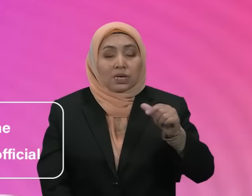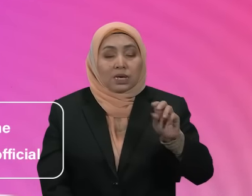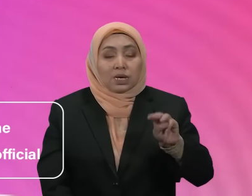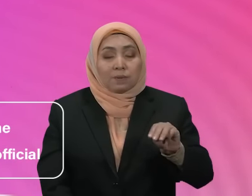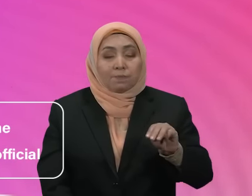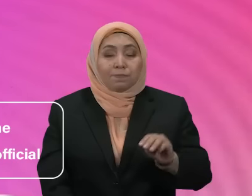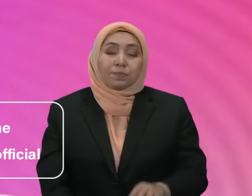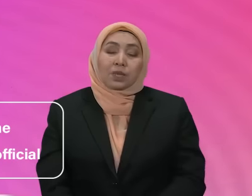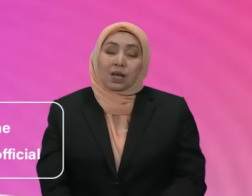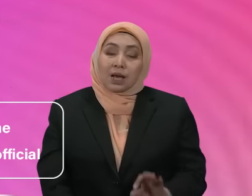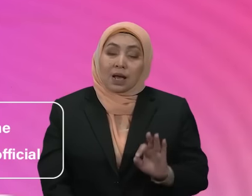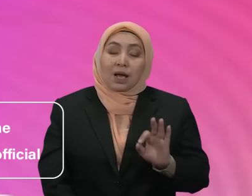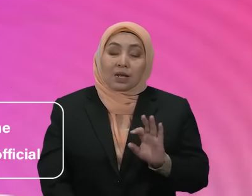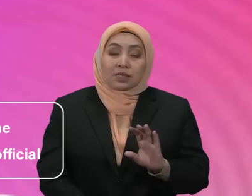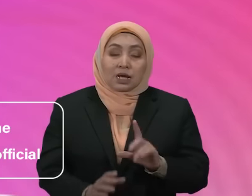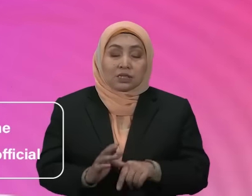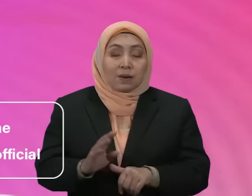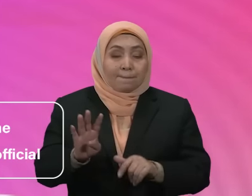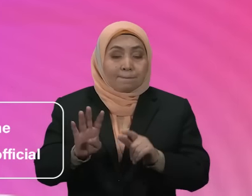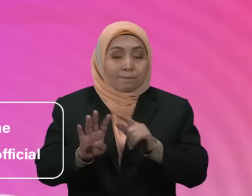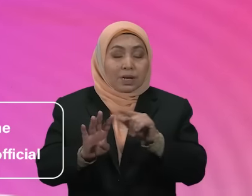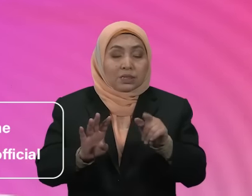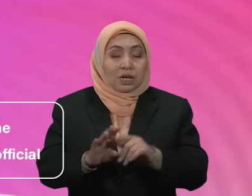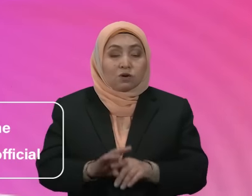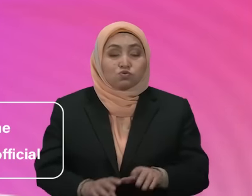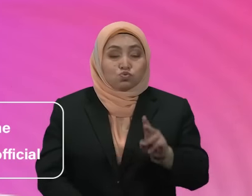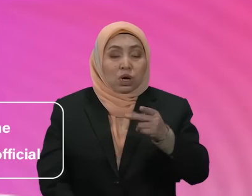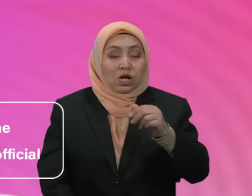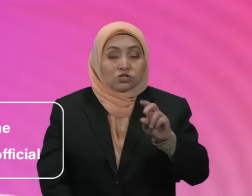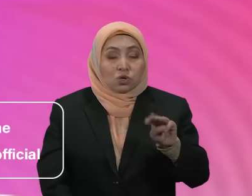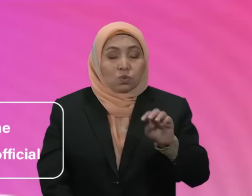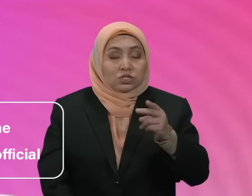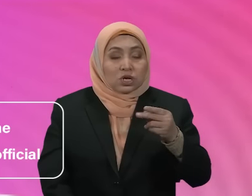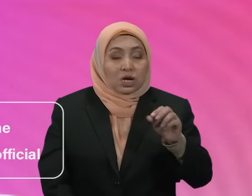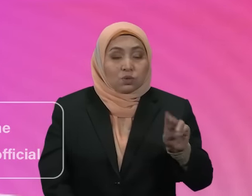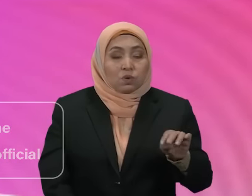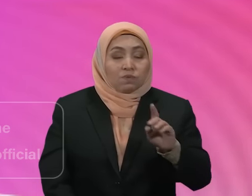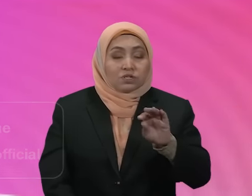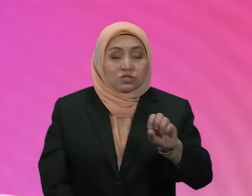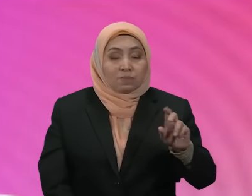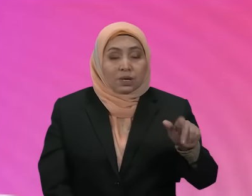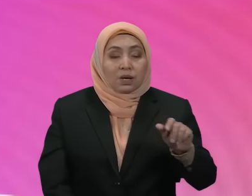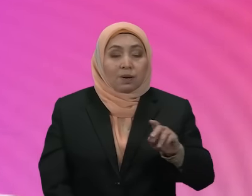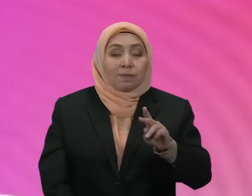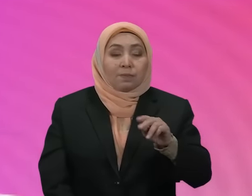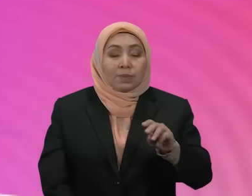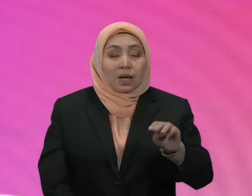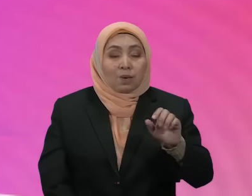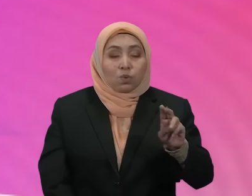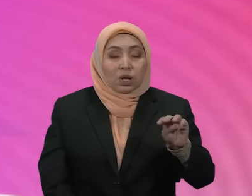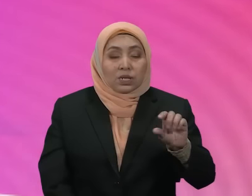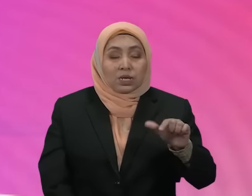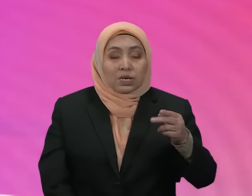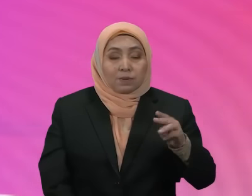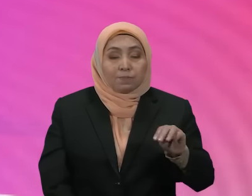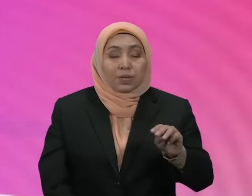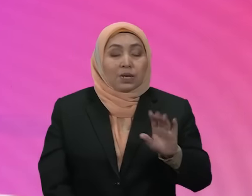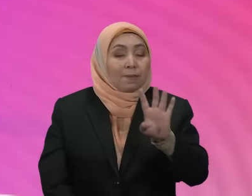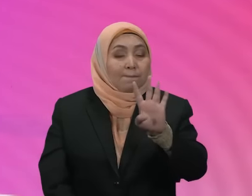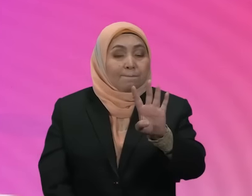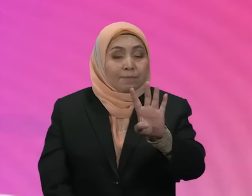amwalihim. Jadi itu empat tu kan. Wahajaru, wajahadu, fi sabilillahi. Dengan bi'amwalihim, ada empat tempat